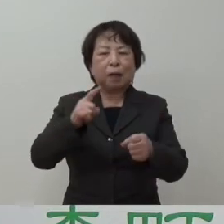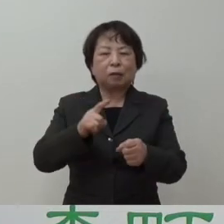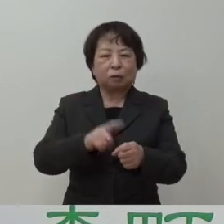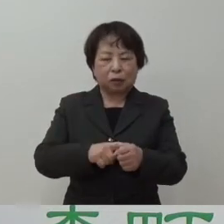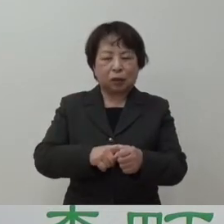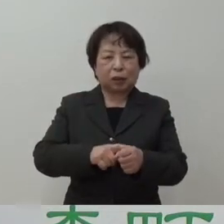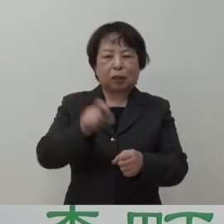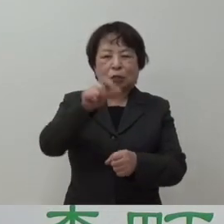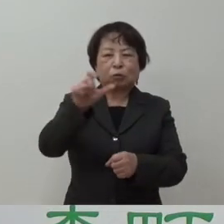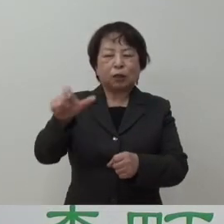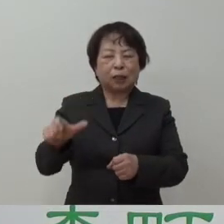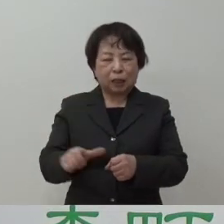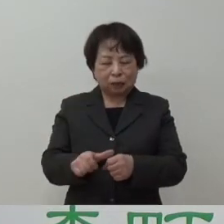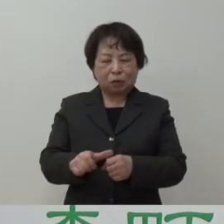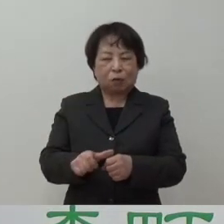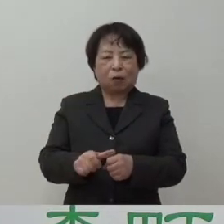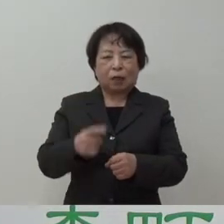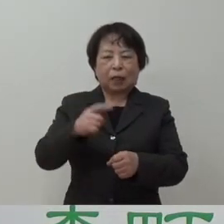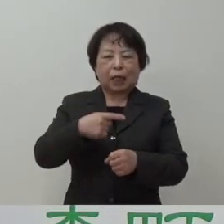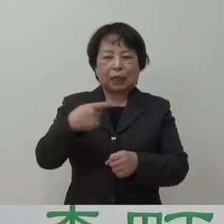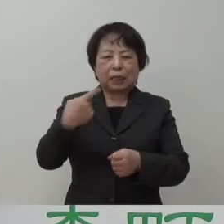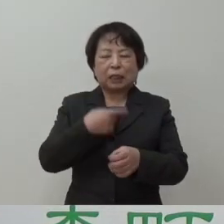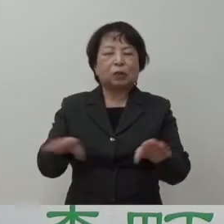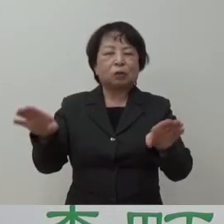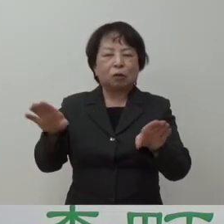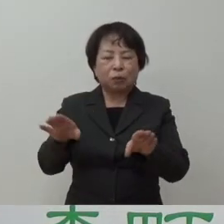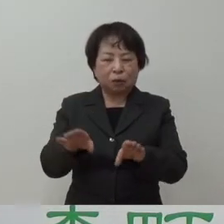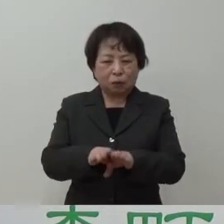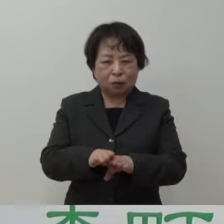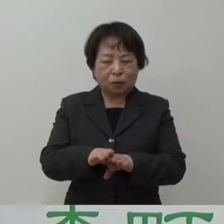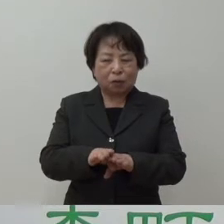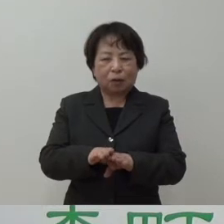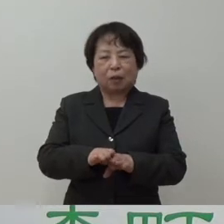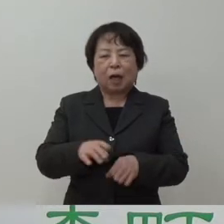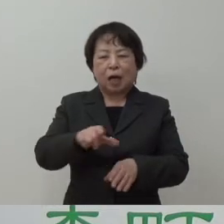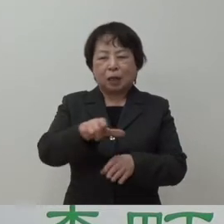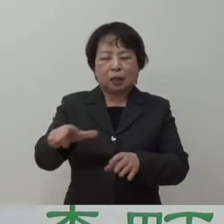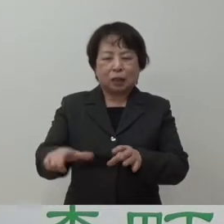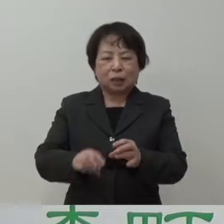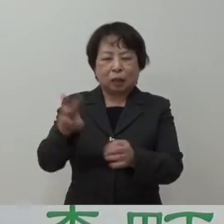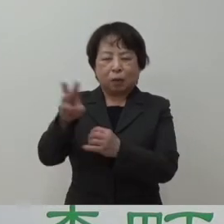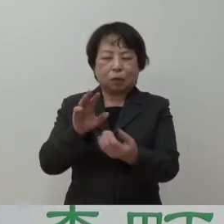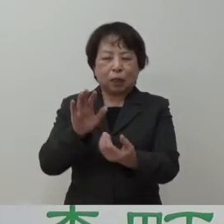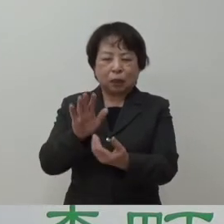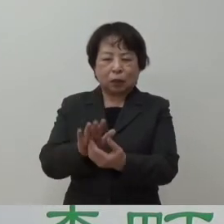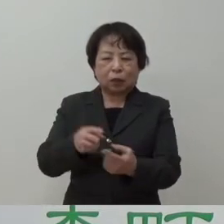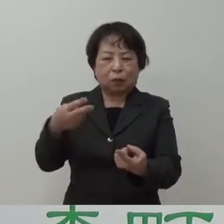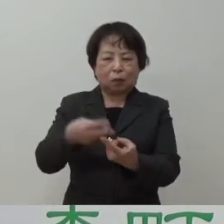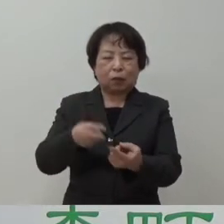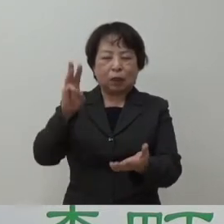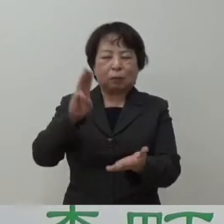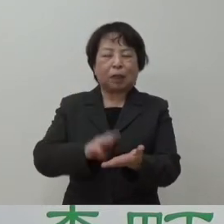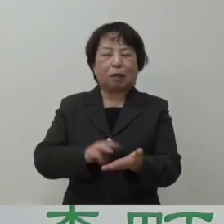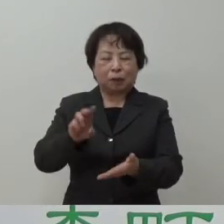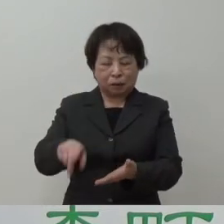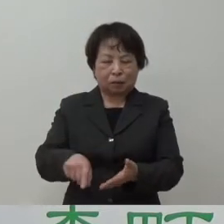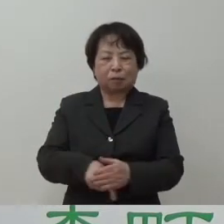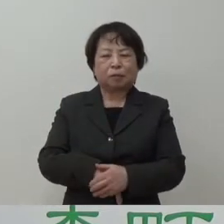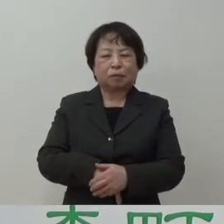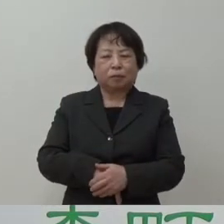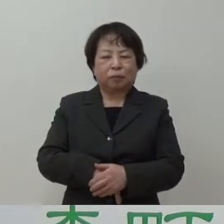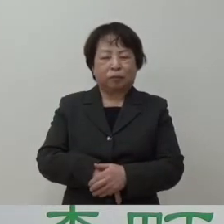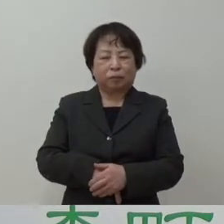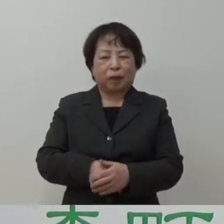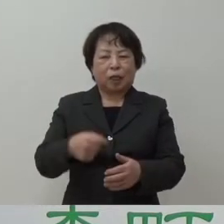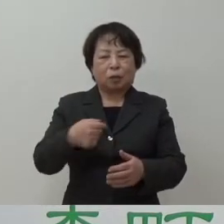12月の第1日曜日を地域防災の日と定めています。自